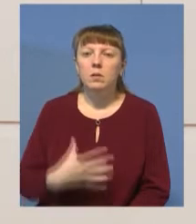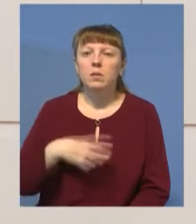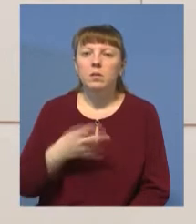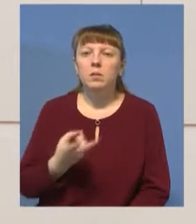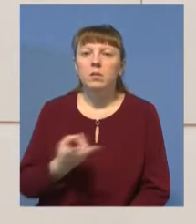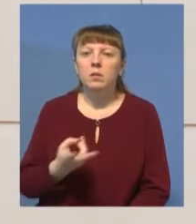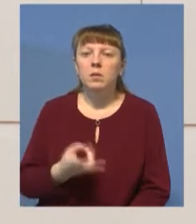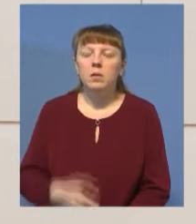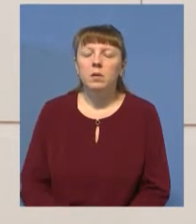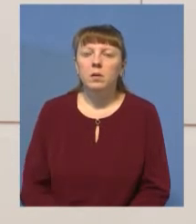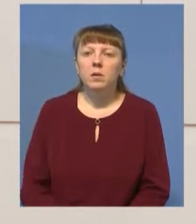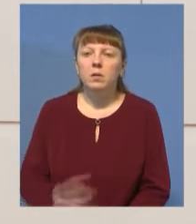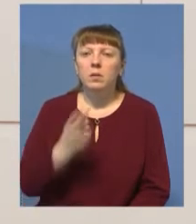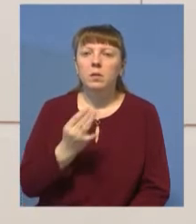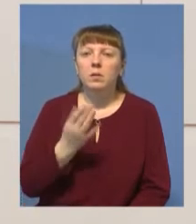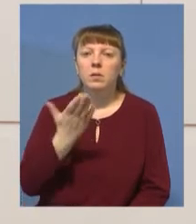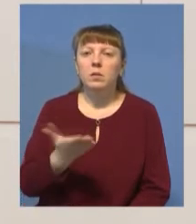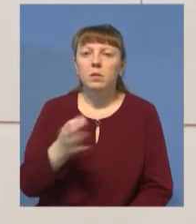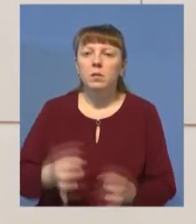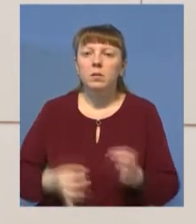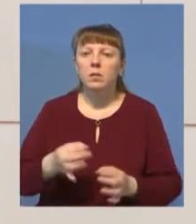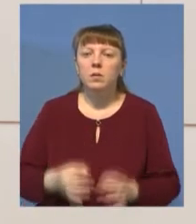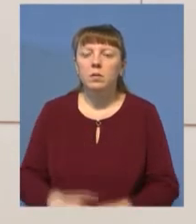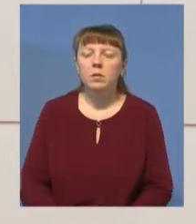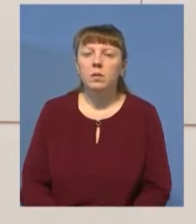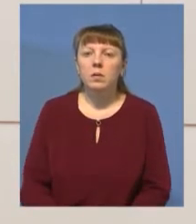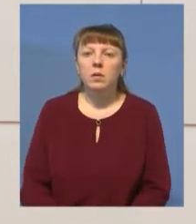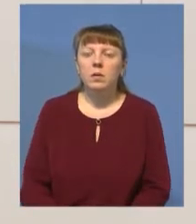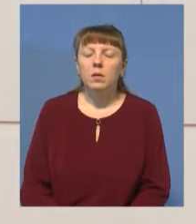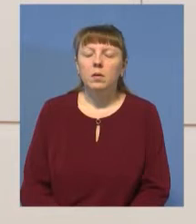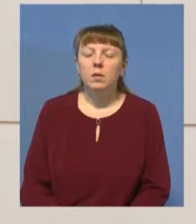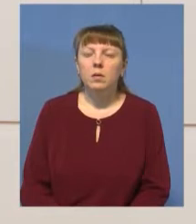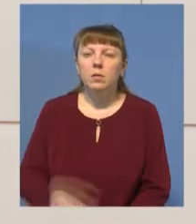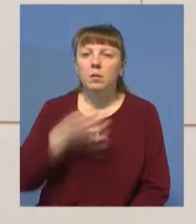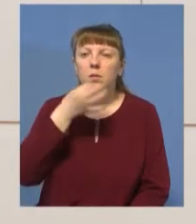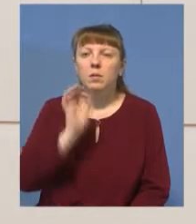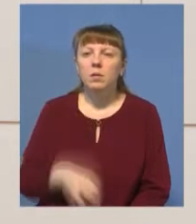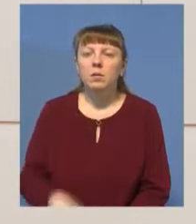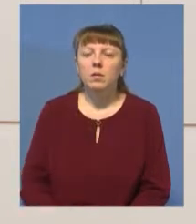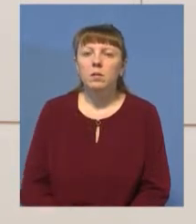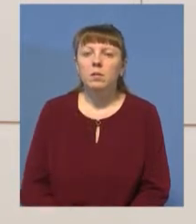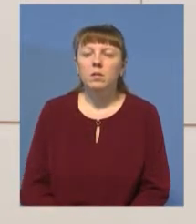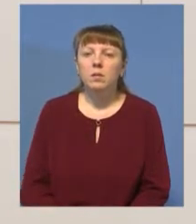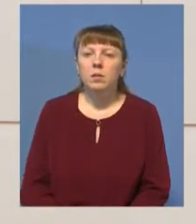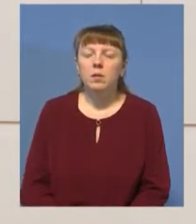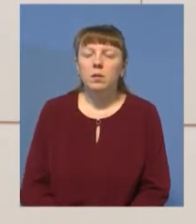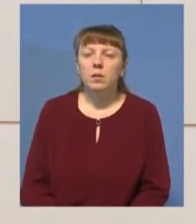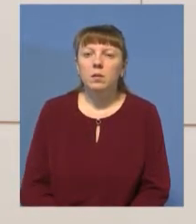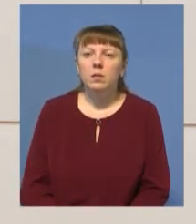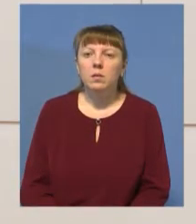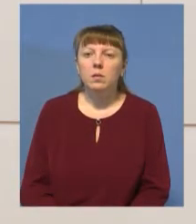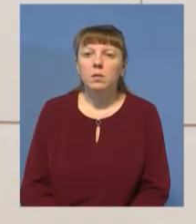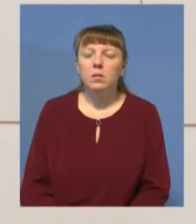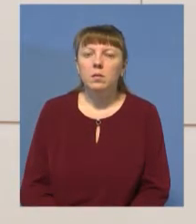они настроены, их цель обращения в суд. И все-таки, наверное, и профессионализм, и убеждения со стороны